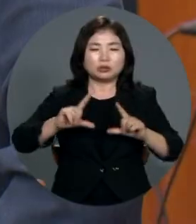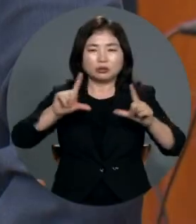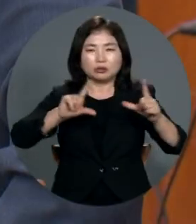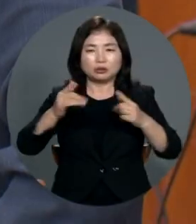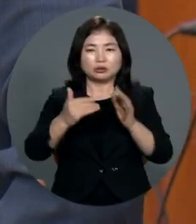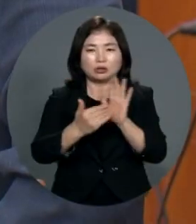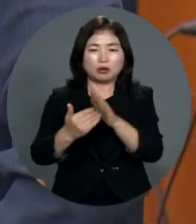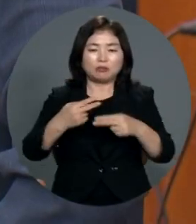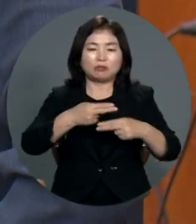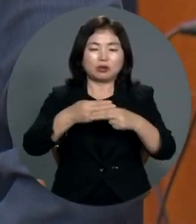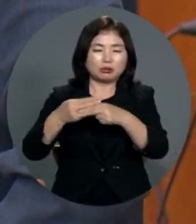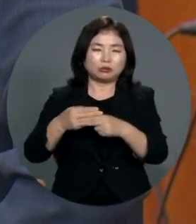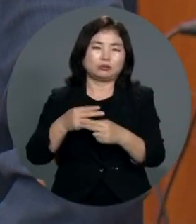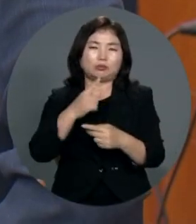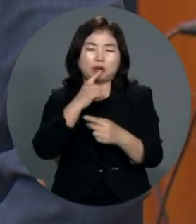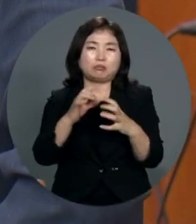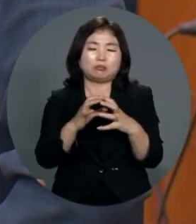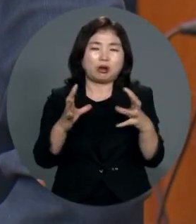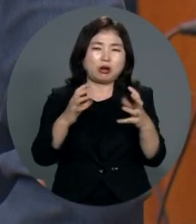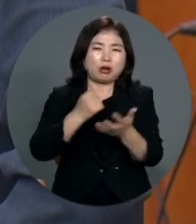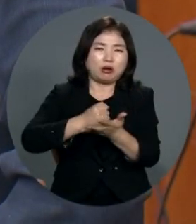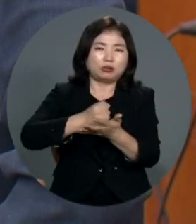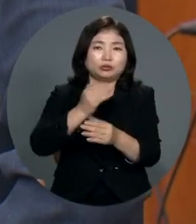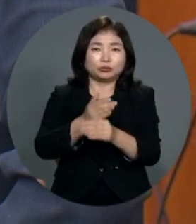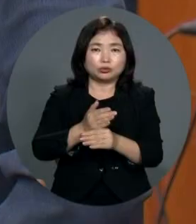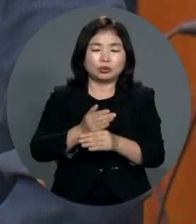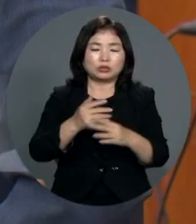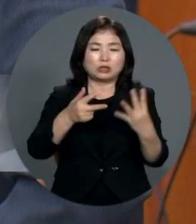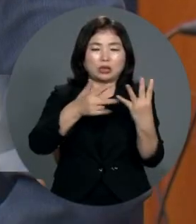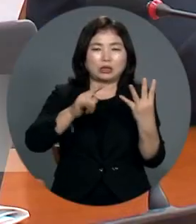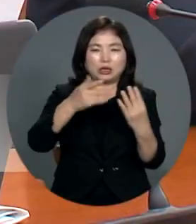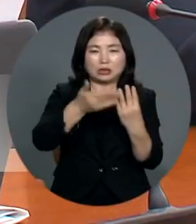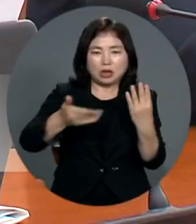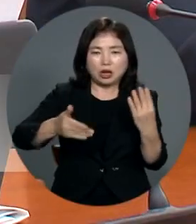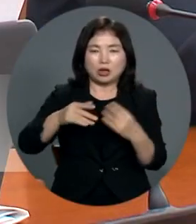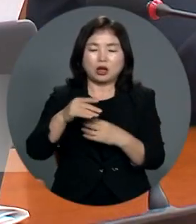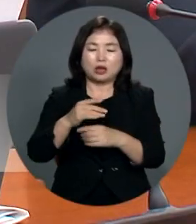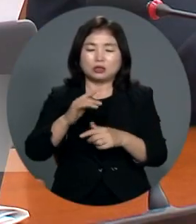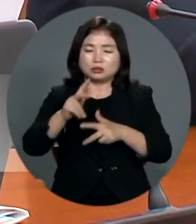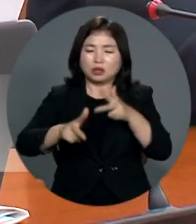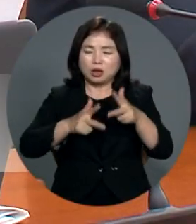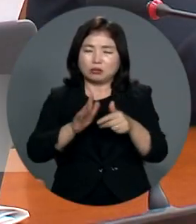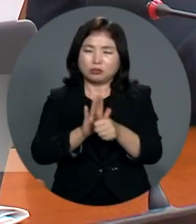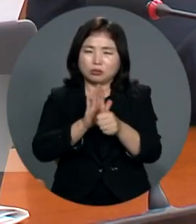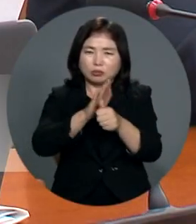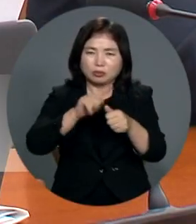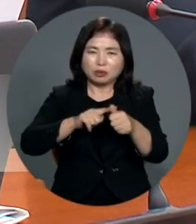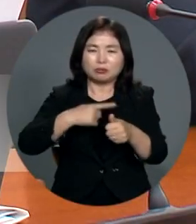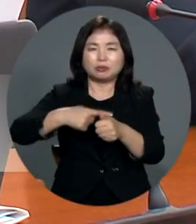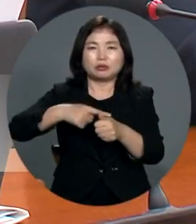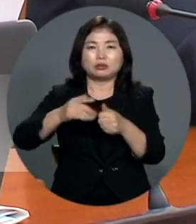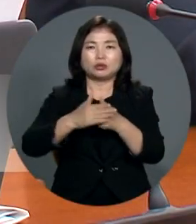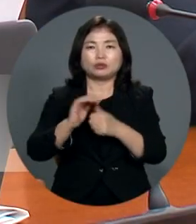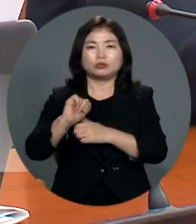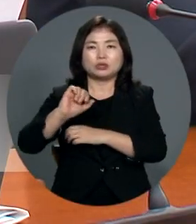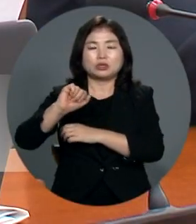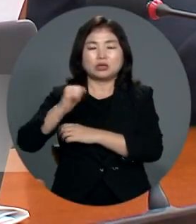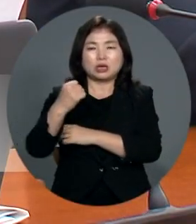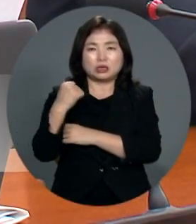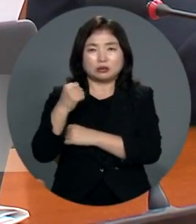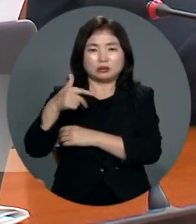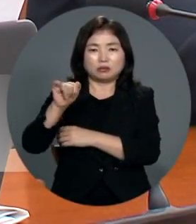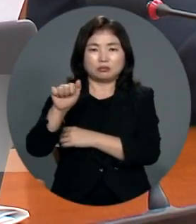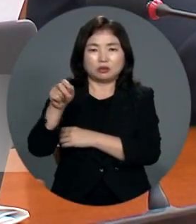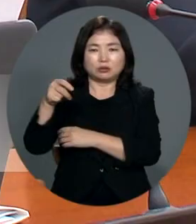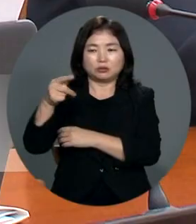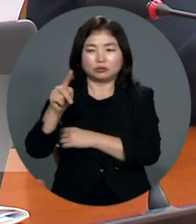대응댐도 도마에 올랐습니다. 제2의 4대 강 사업, 토목 세력을 위한 사업이라는 비판에 국민의힘 김영동 의원은